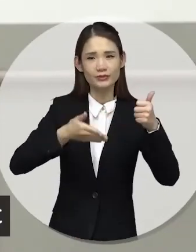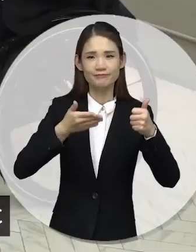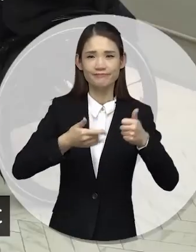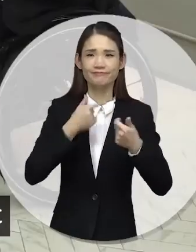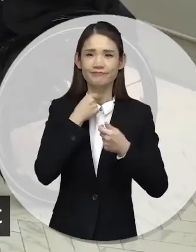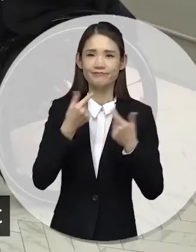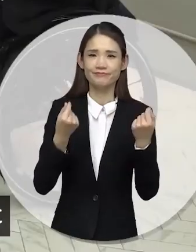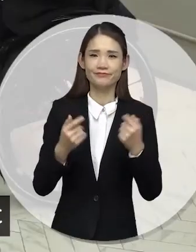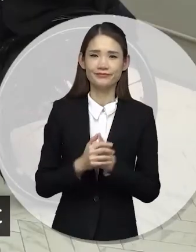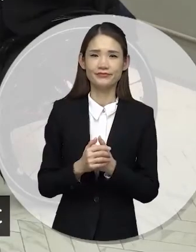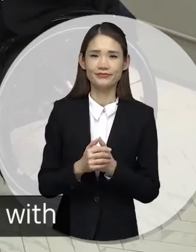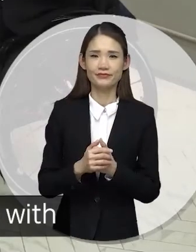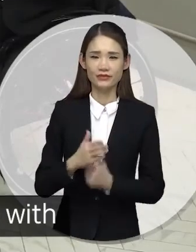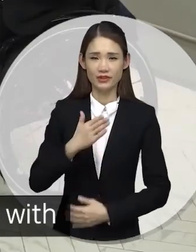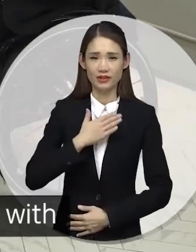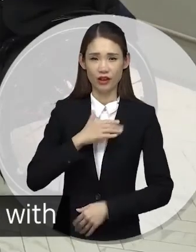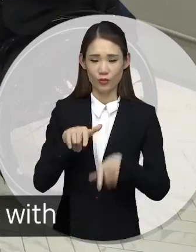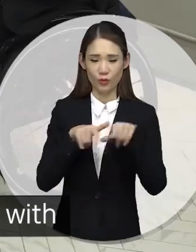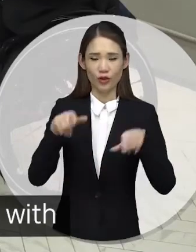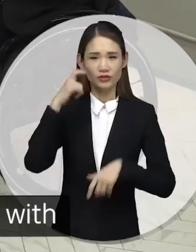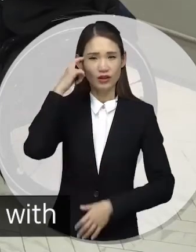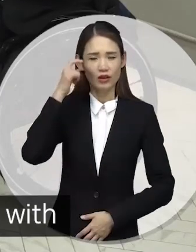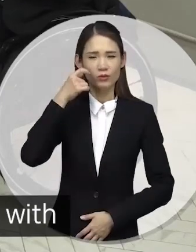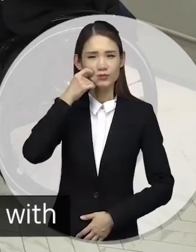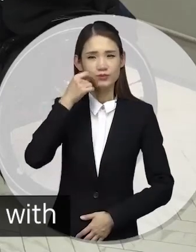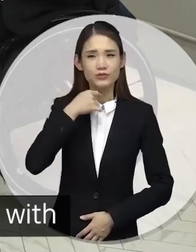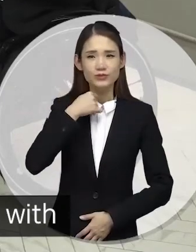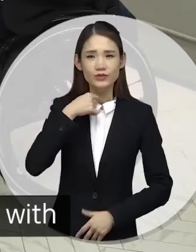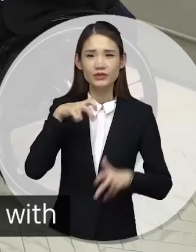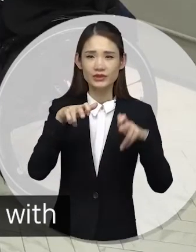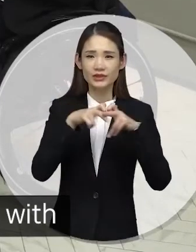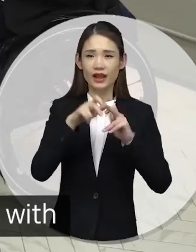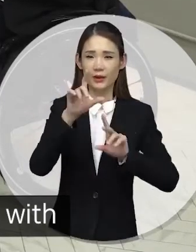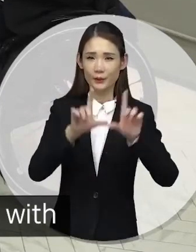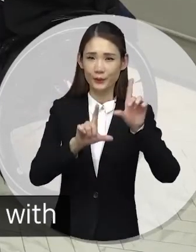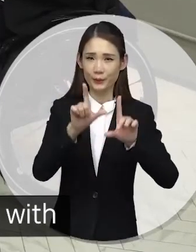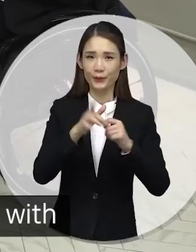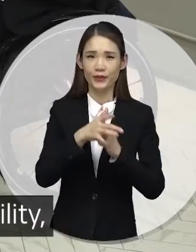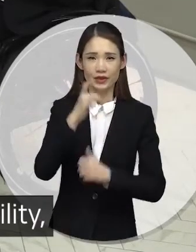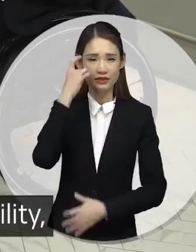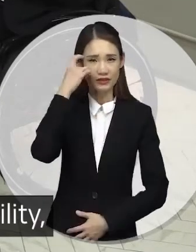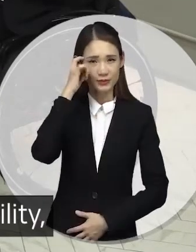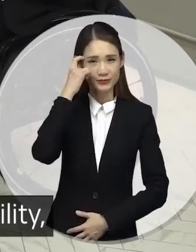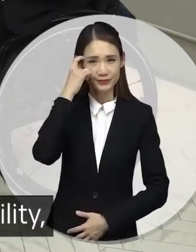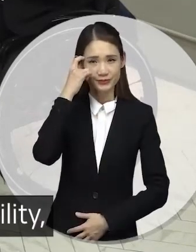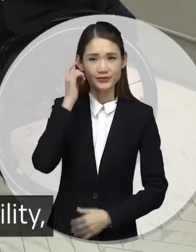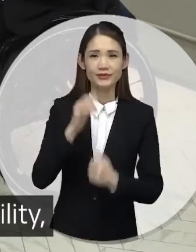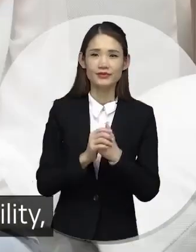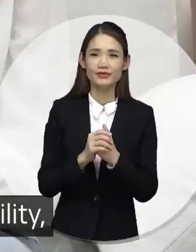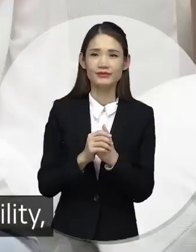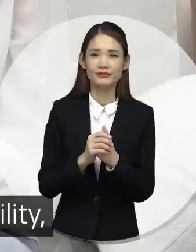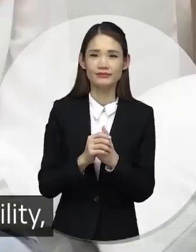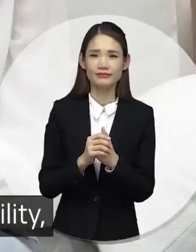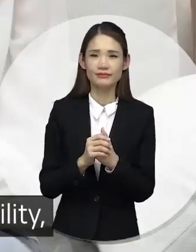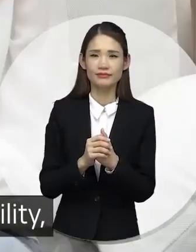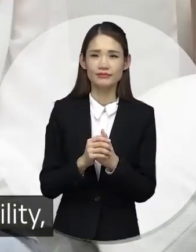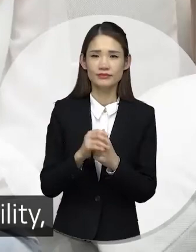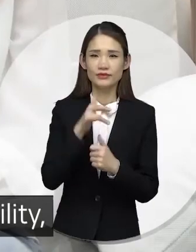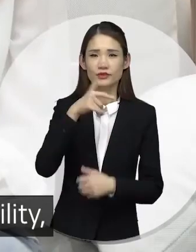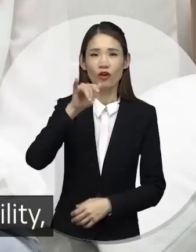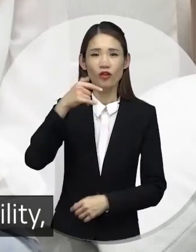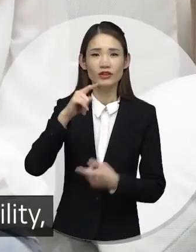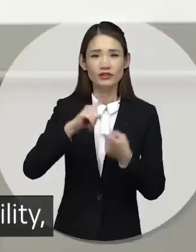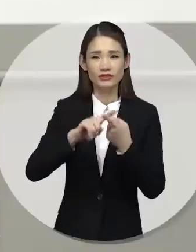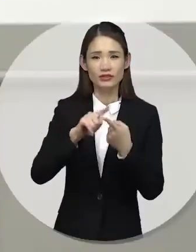같고, 내가 평소에 생각하지 못했던 장애인들의 모습이나 장애에 대한 모습, 생각,